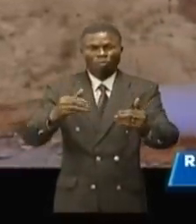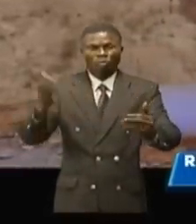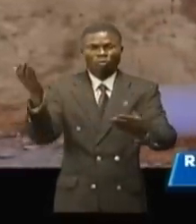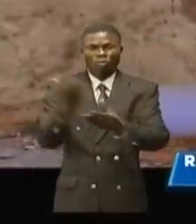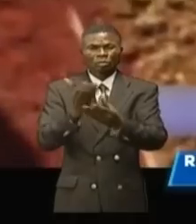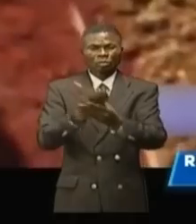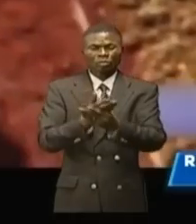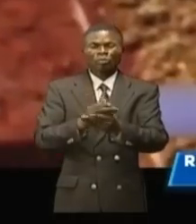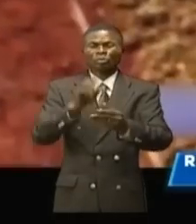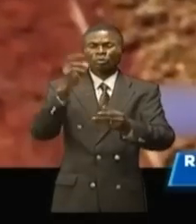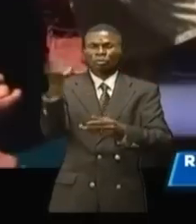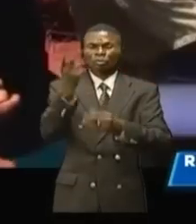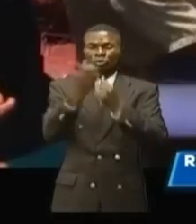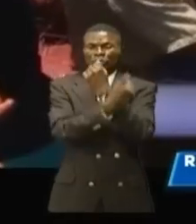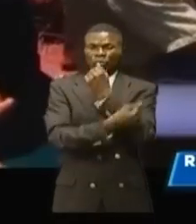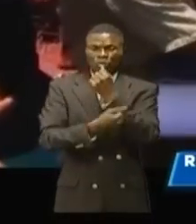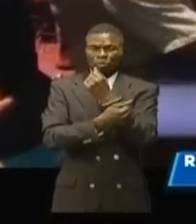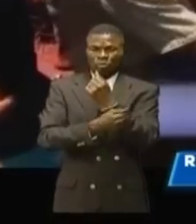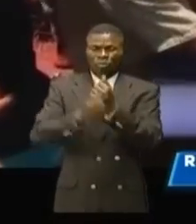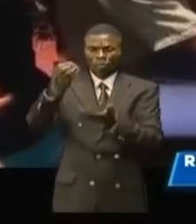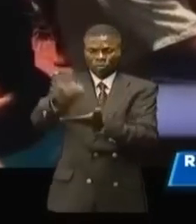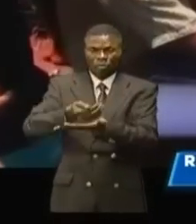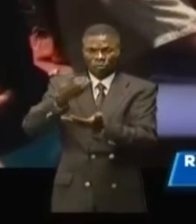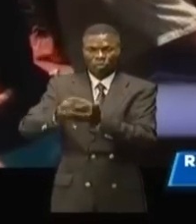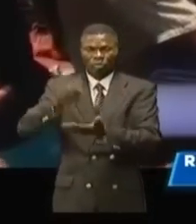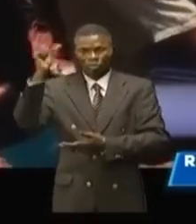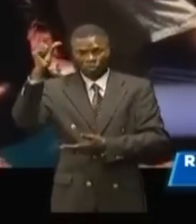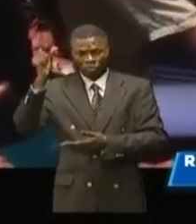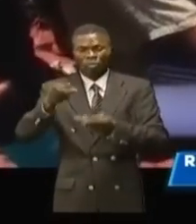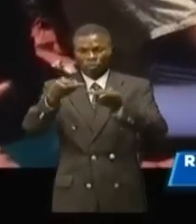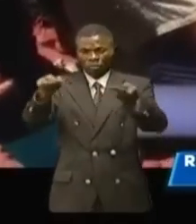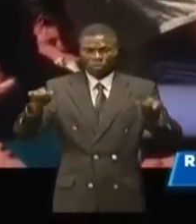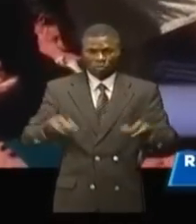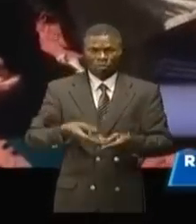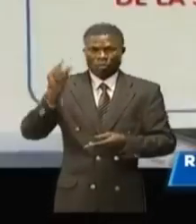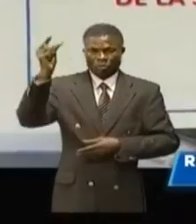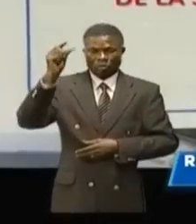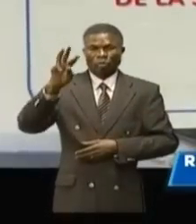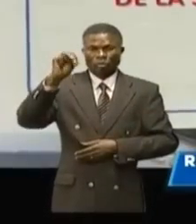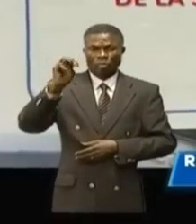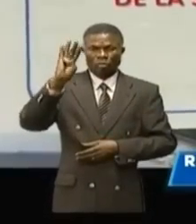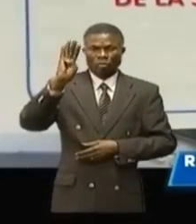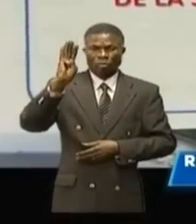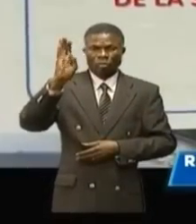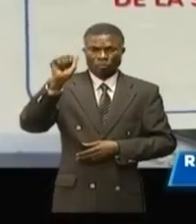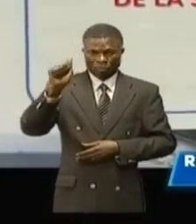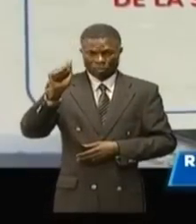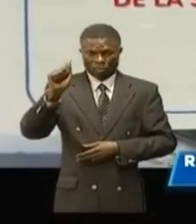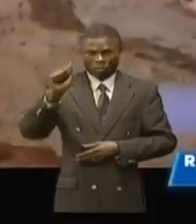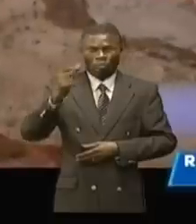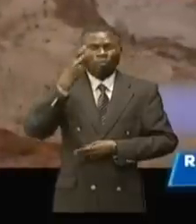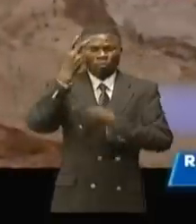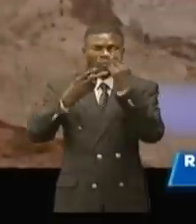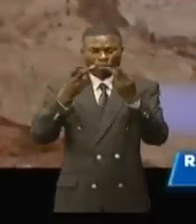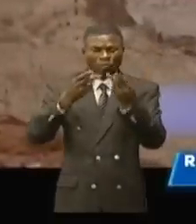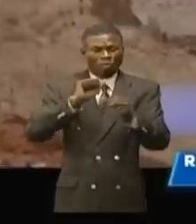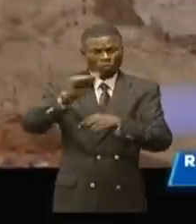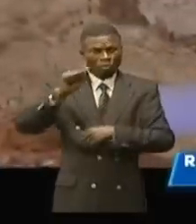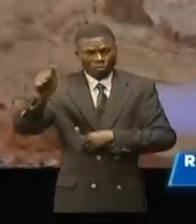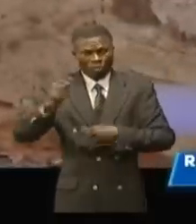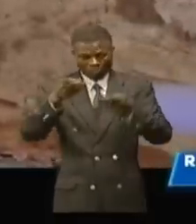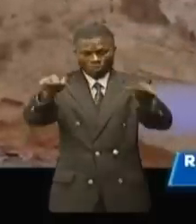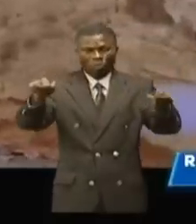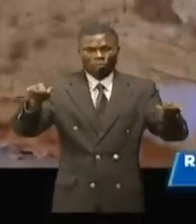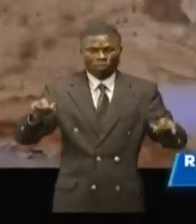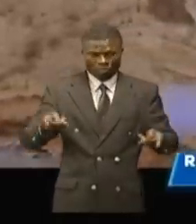joint venture sur l'exploitation du nickel chrome dans les périphéries minières de la MIBA, ont effectué une descente d'inspection au